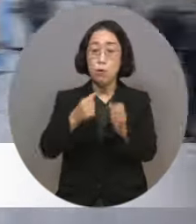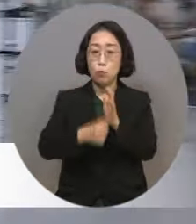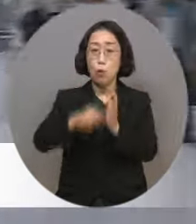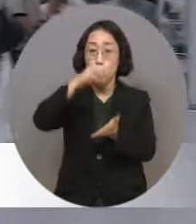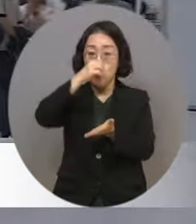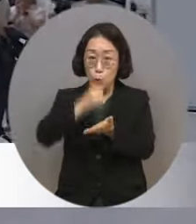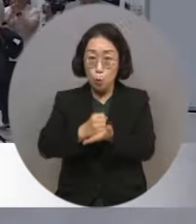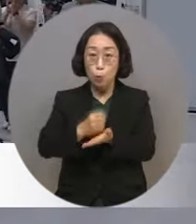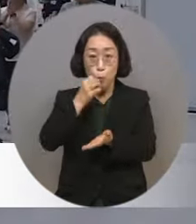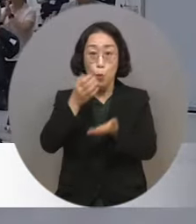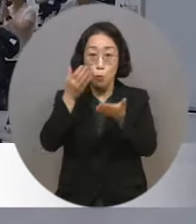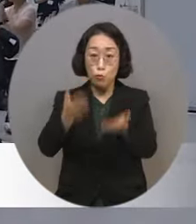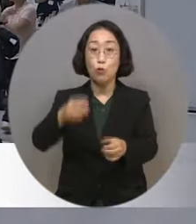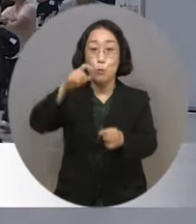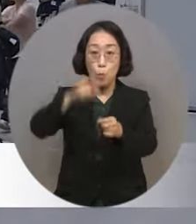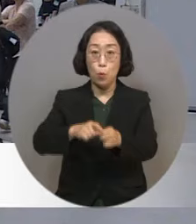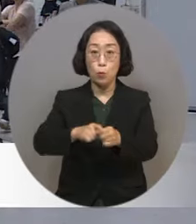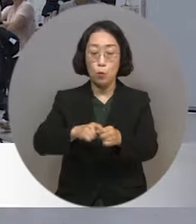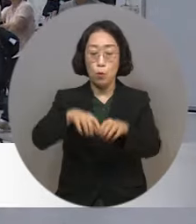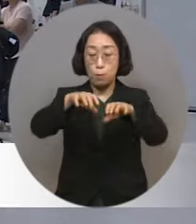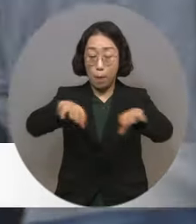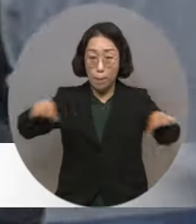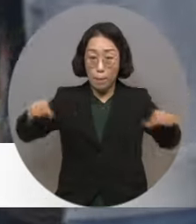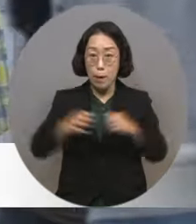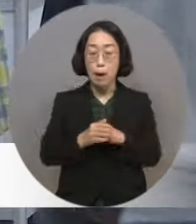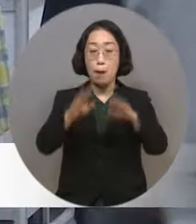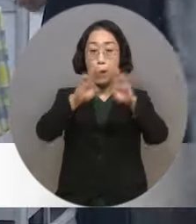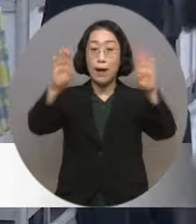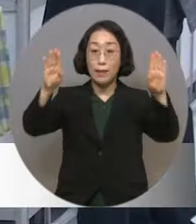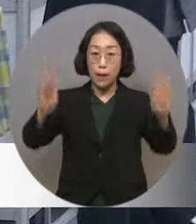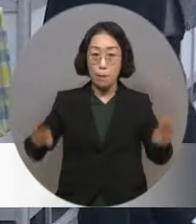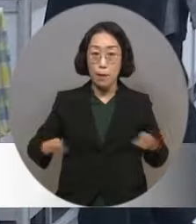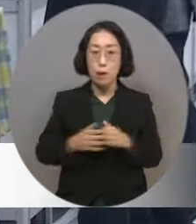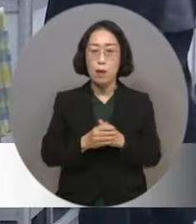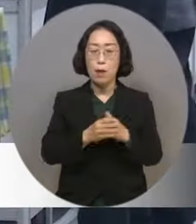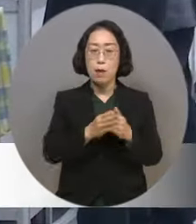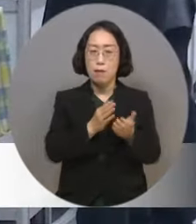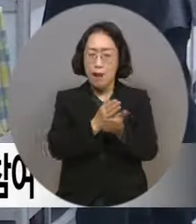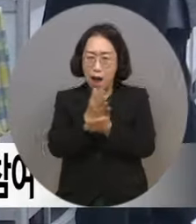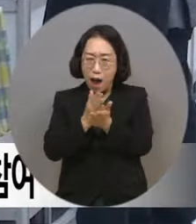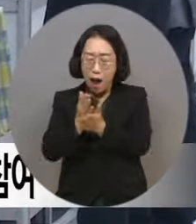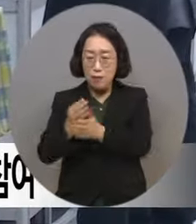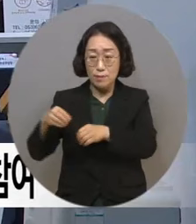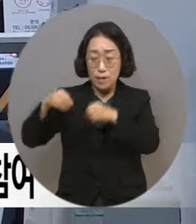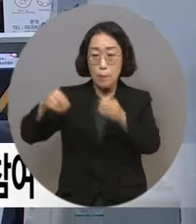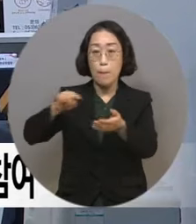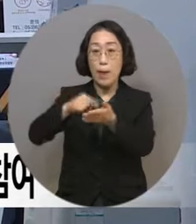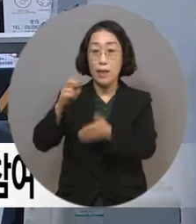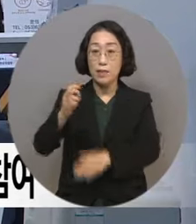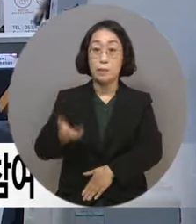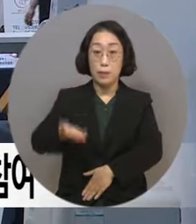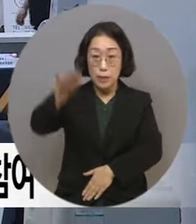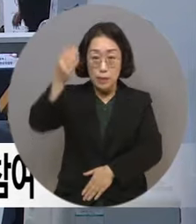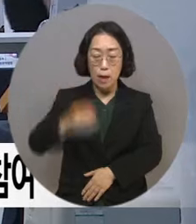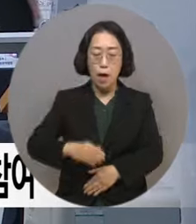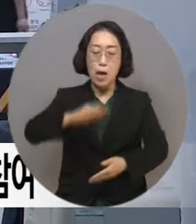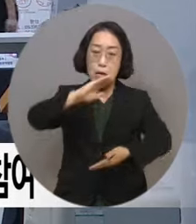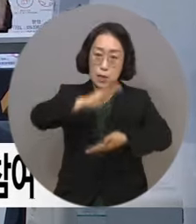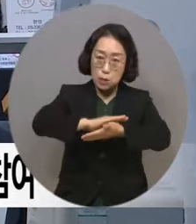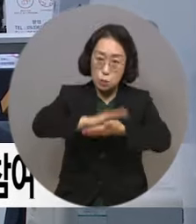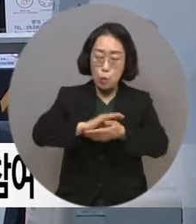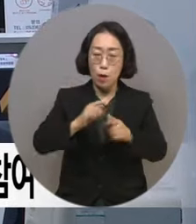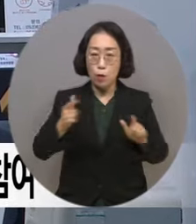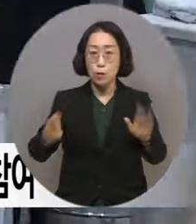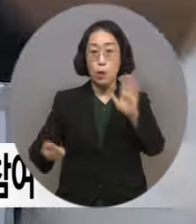위한 박람회. 120여 개의 중증장애인 생산품 생산시설이 참여했으며 인쇄와 광고,